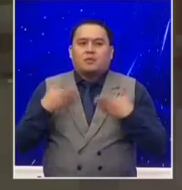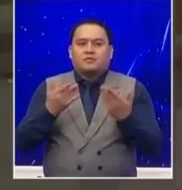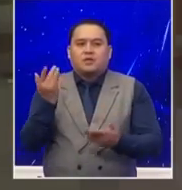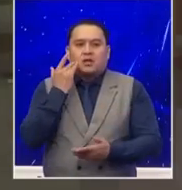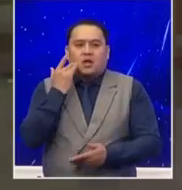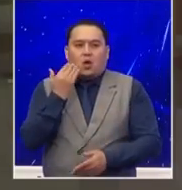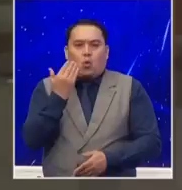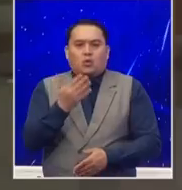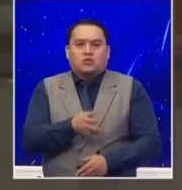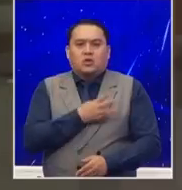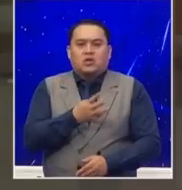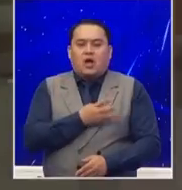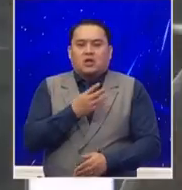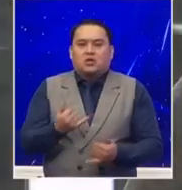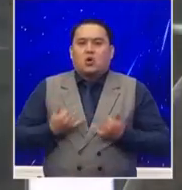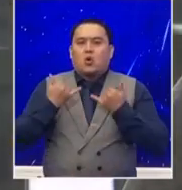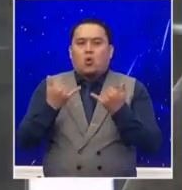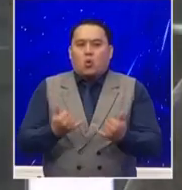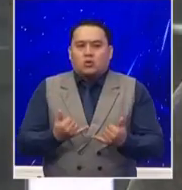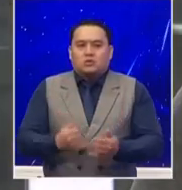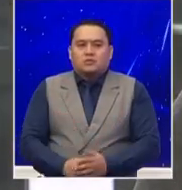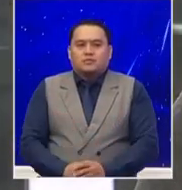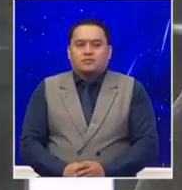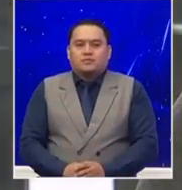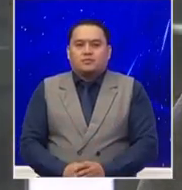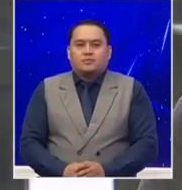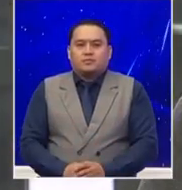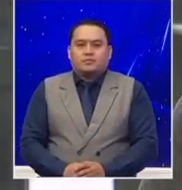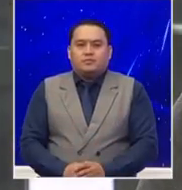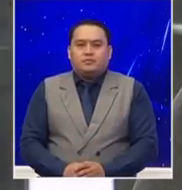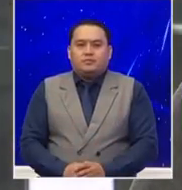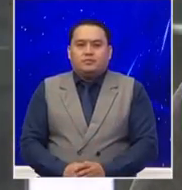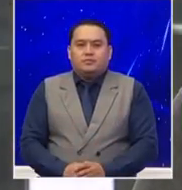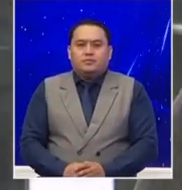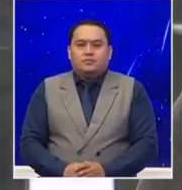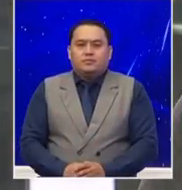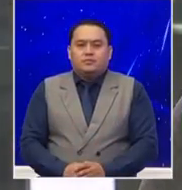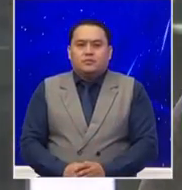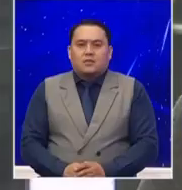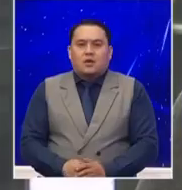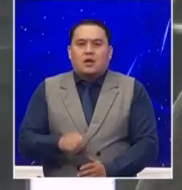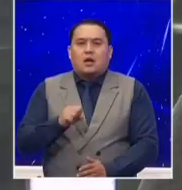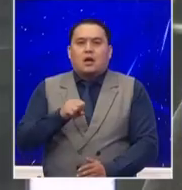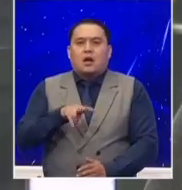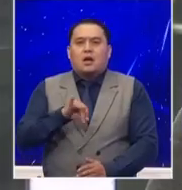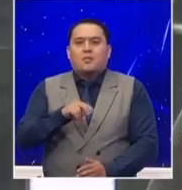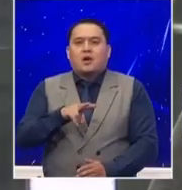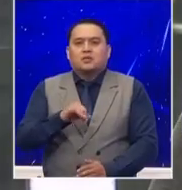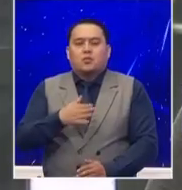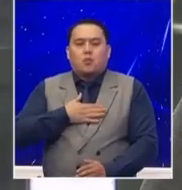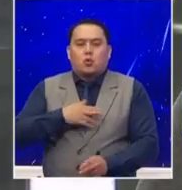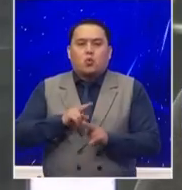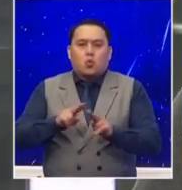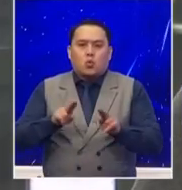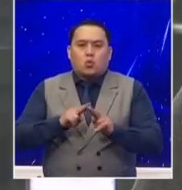всегда он желанный гость. Еліміздің мақтанышы, мемлекетіміздің. Алимгазы Раймбеков – мой учитель, можно